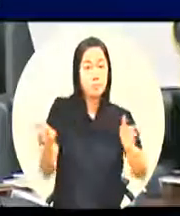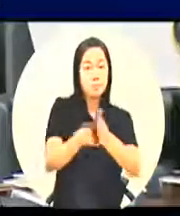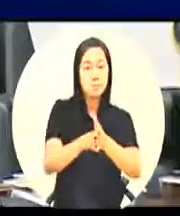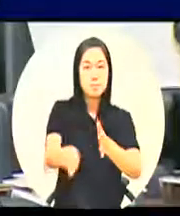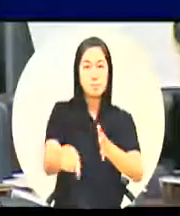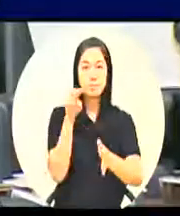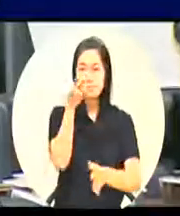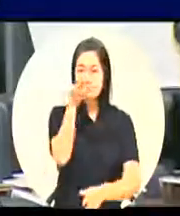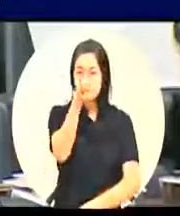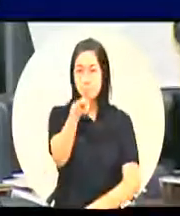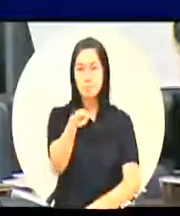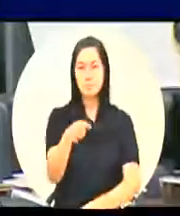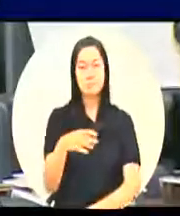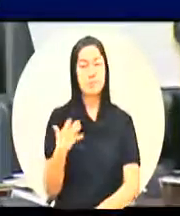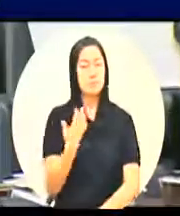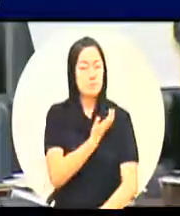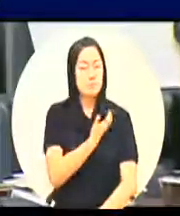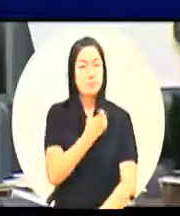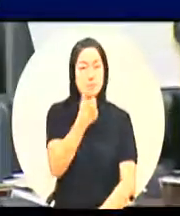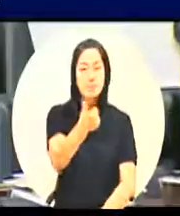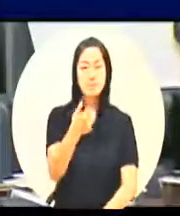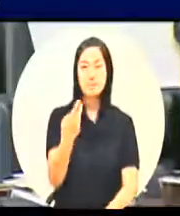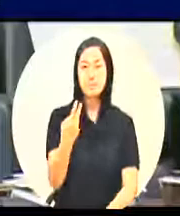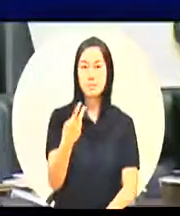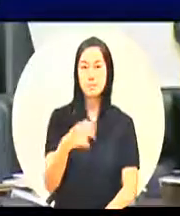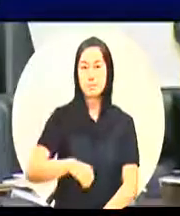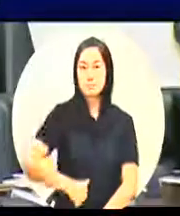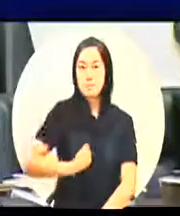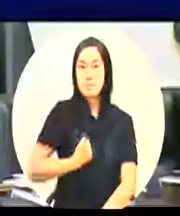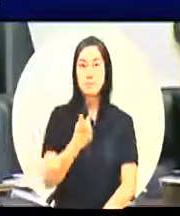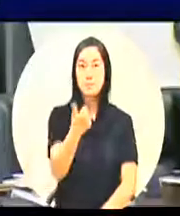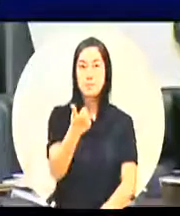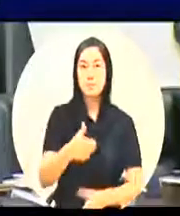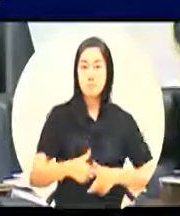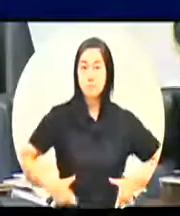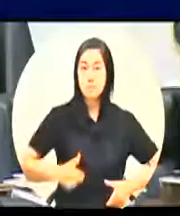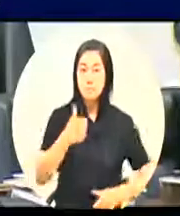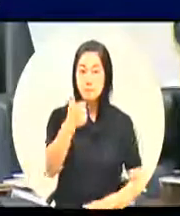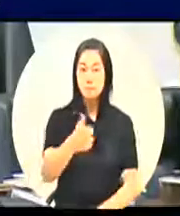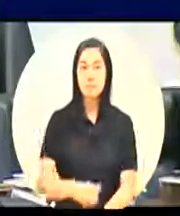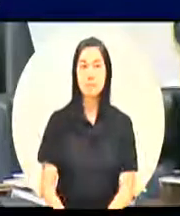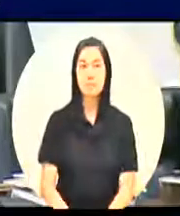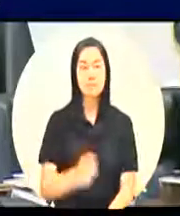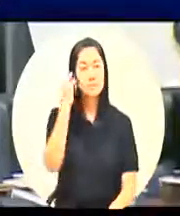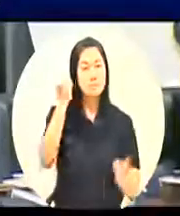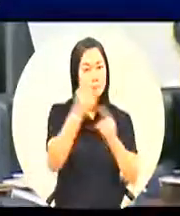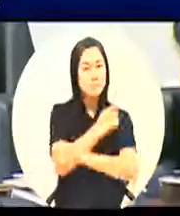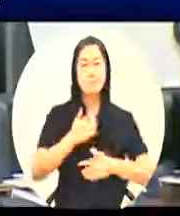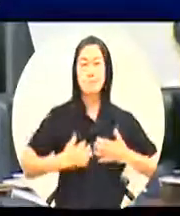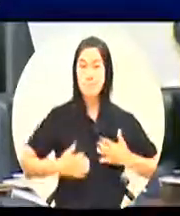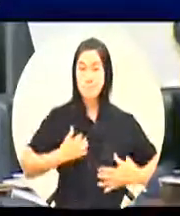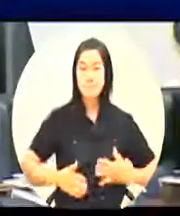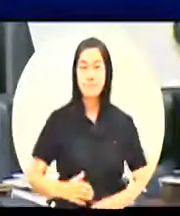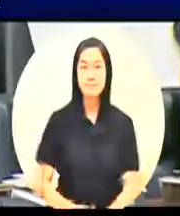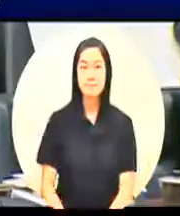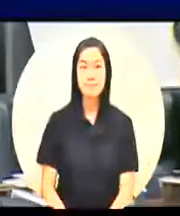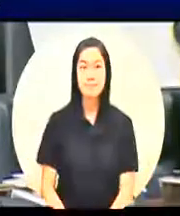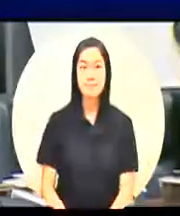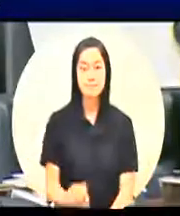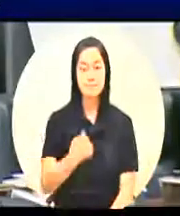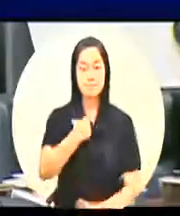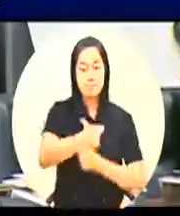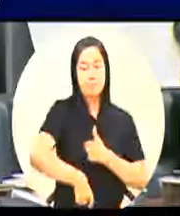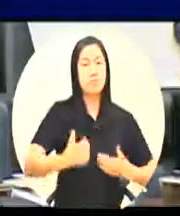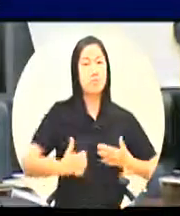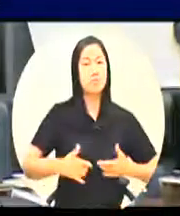到最爽快，那也是最有霸气，最等于是最高兴的吼，不是讲干呐，家己欢喜尔，